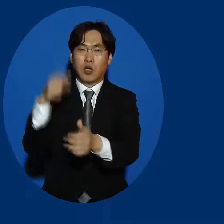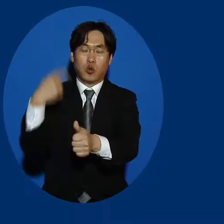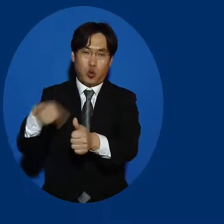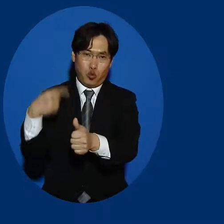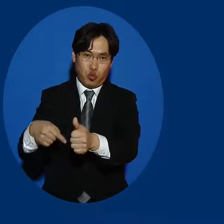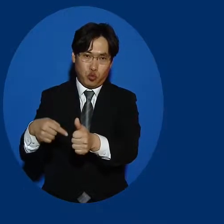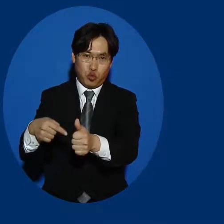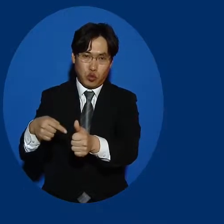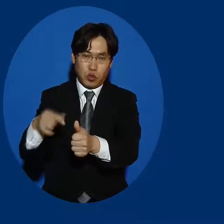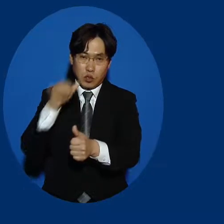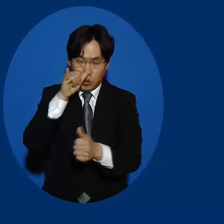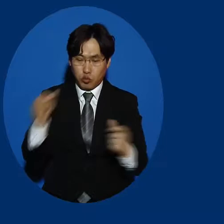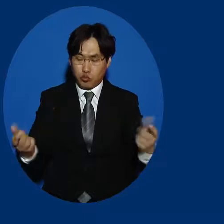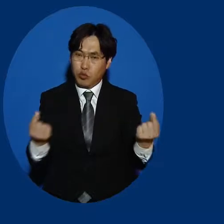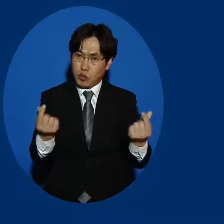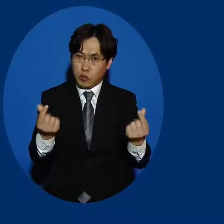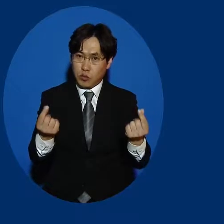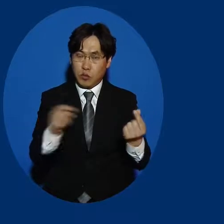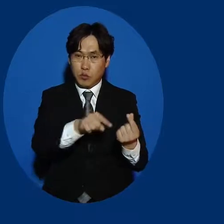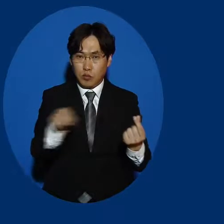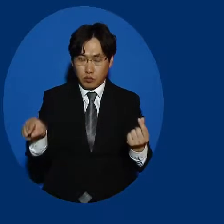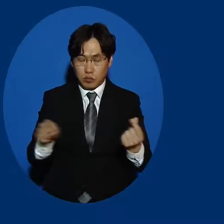상통하는 개념이겠죠.